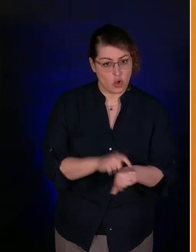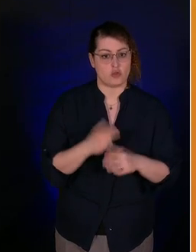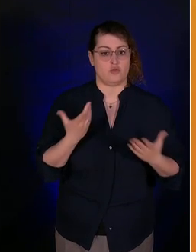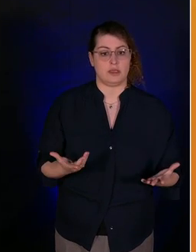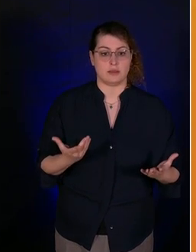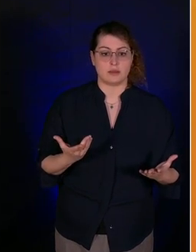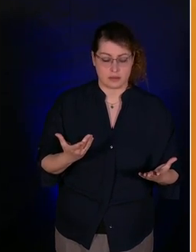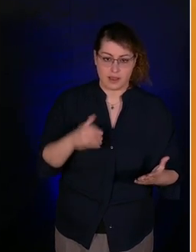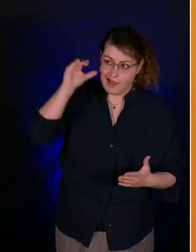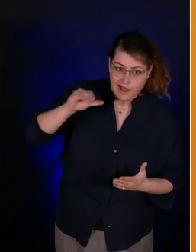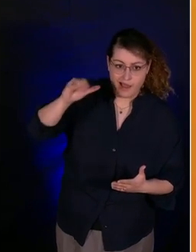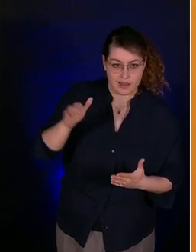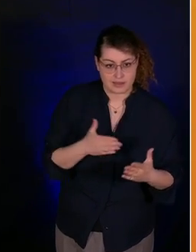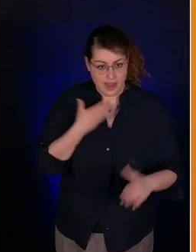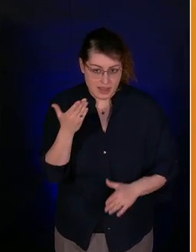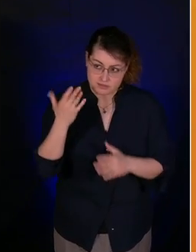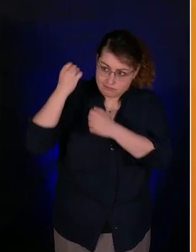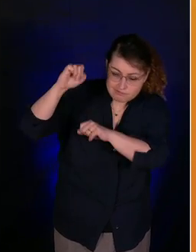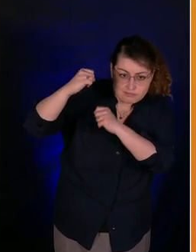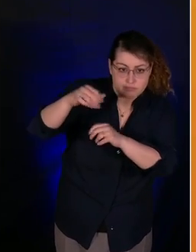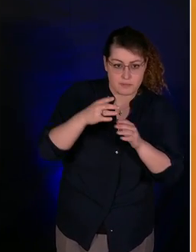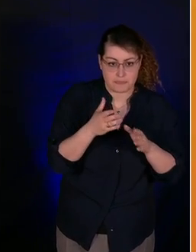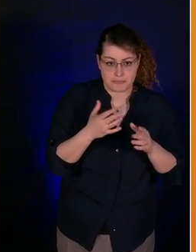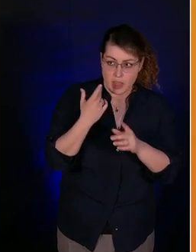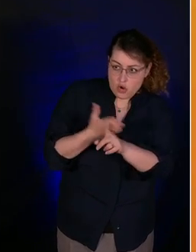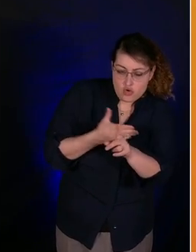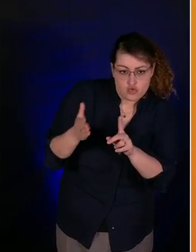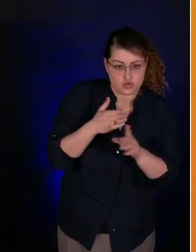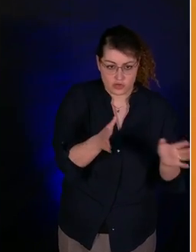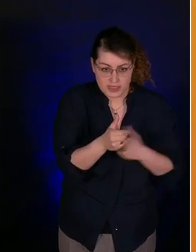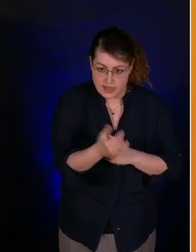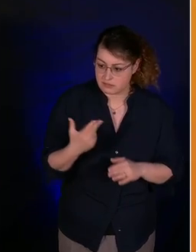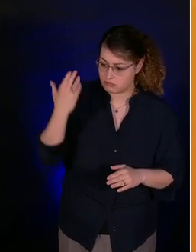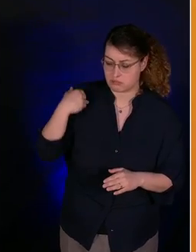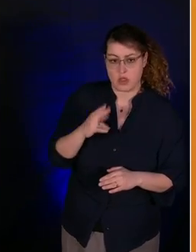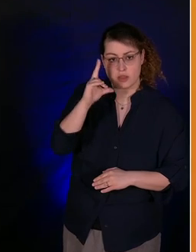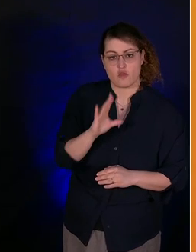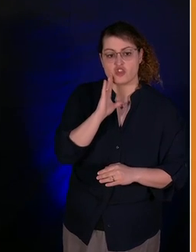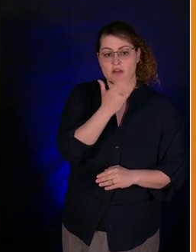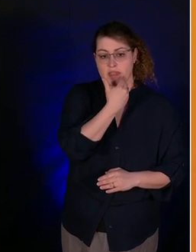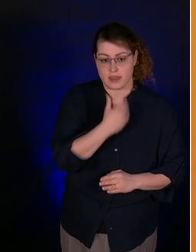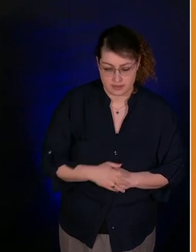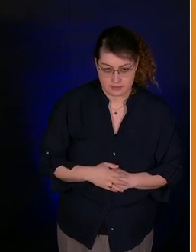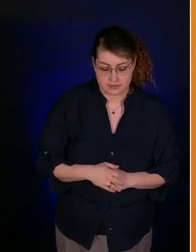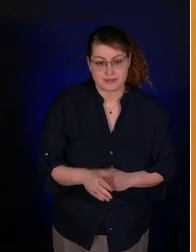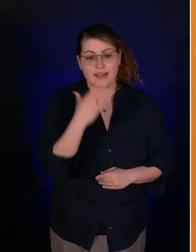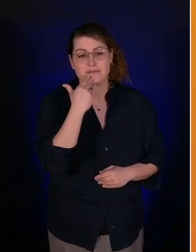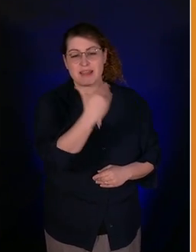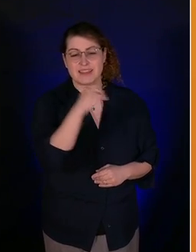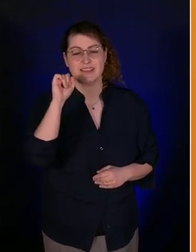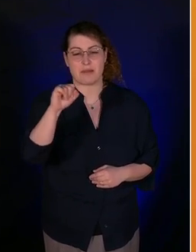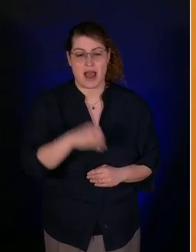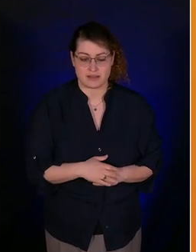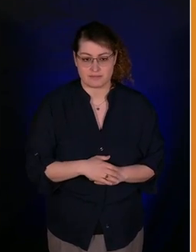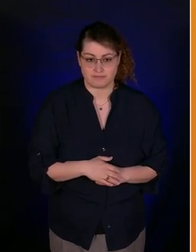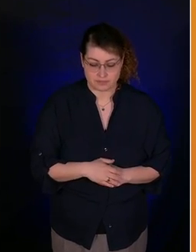arracher en intensifiant la fabuleuse lutte de classe engagée depuis janvier. Merci, camarade. Didier Aubert se prépare au